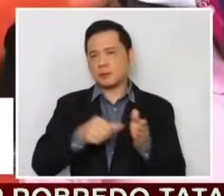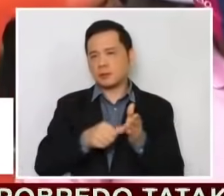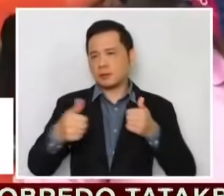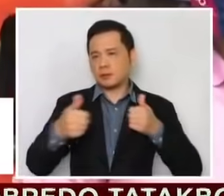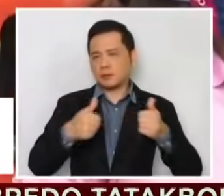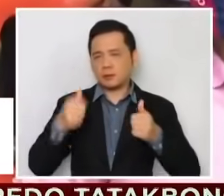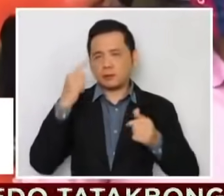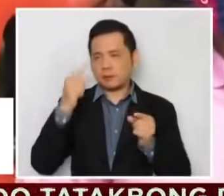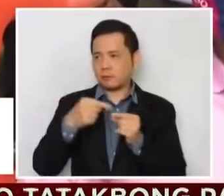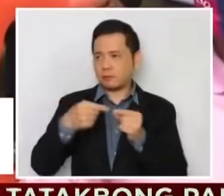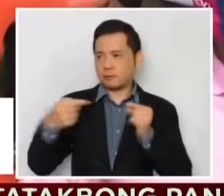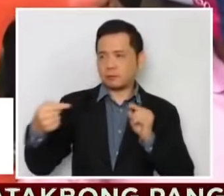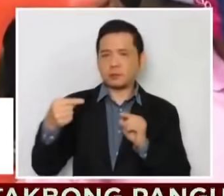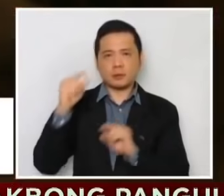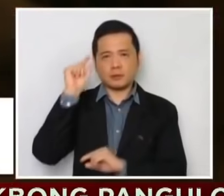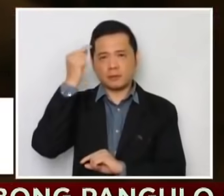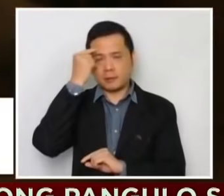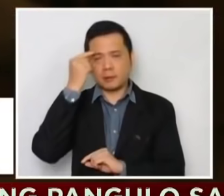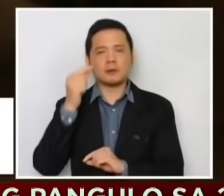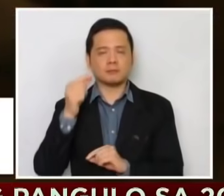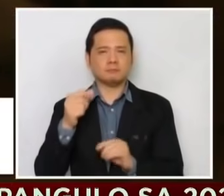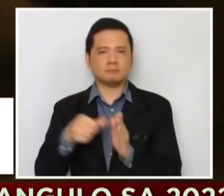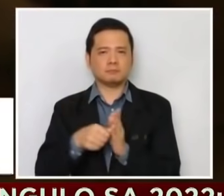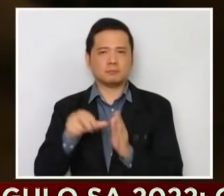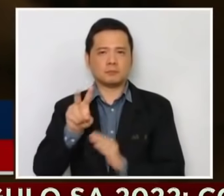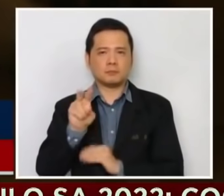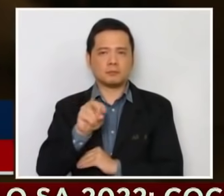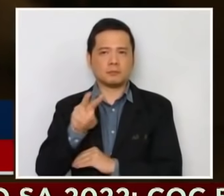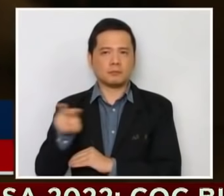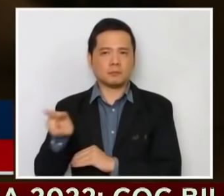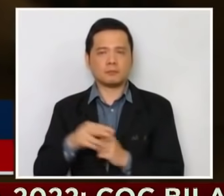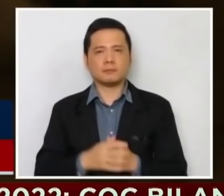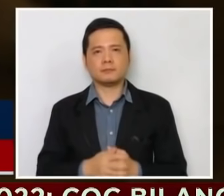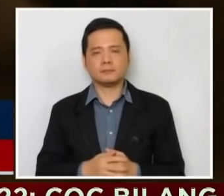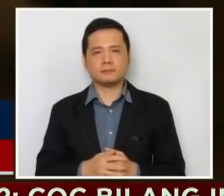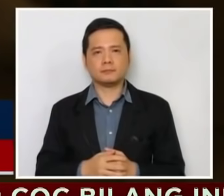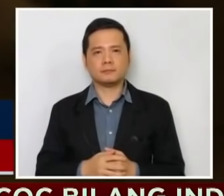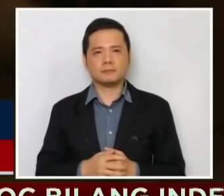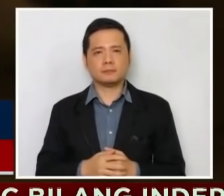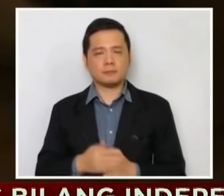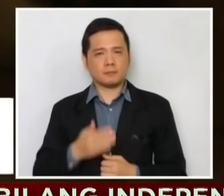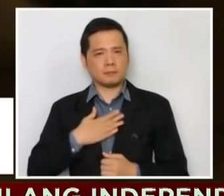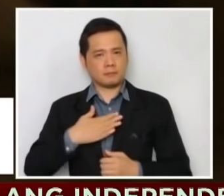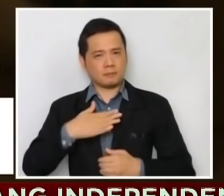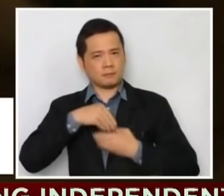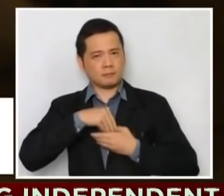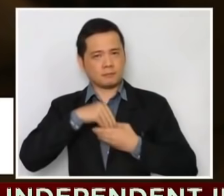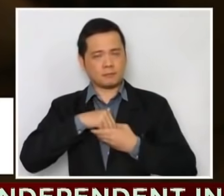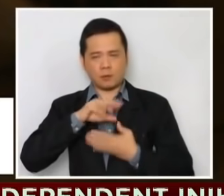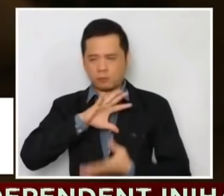sa halalan 2022. Buong-buo ang loob ko ngayon.